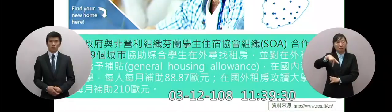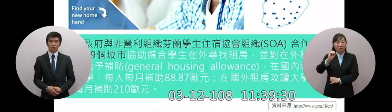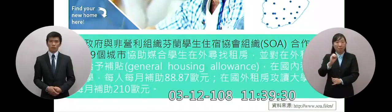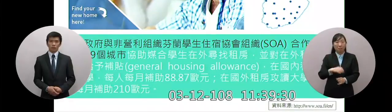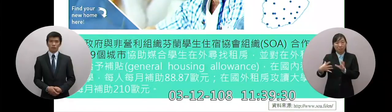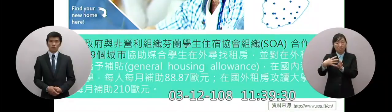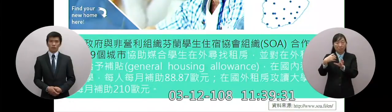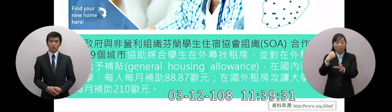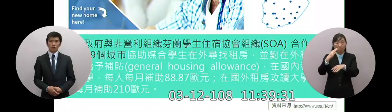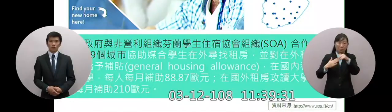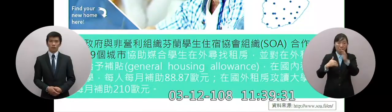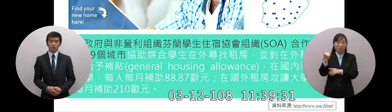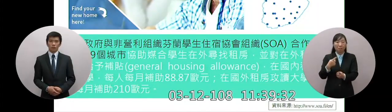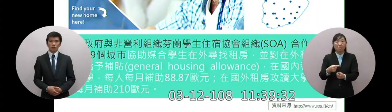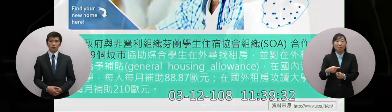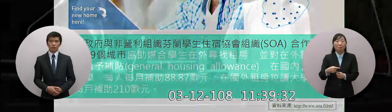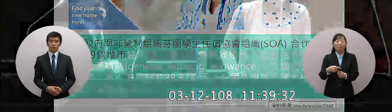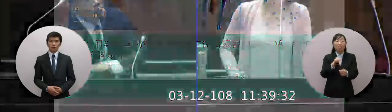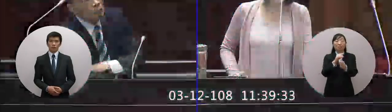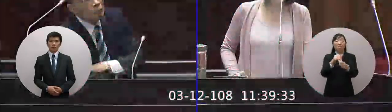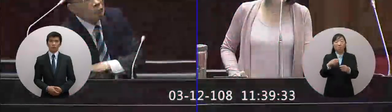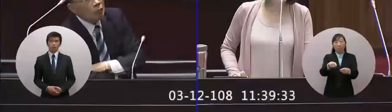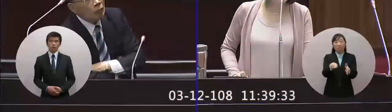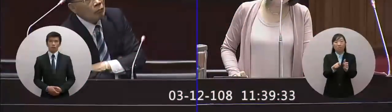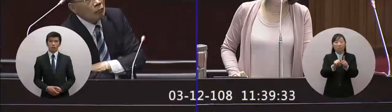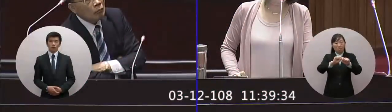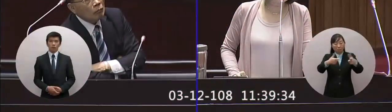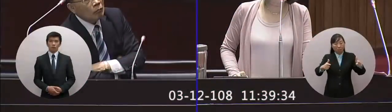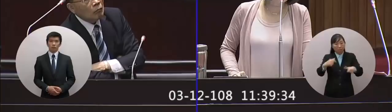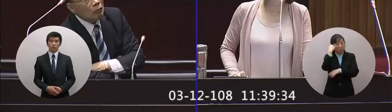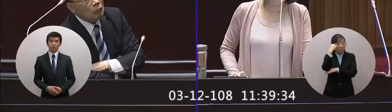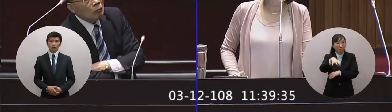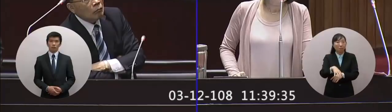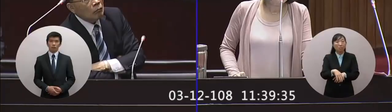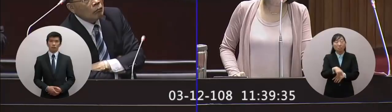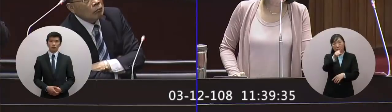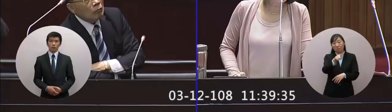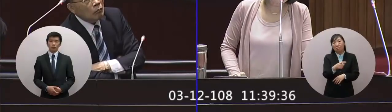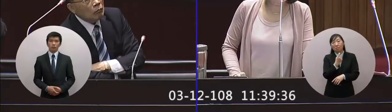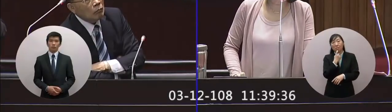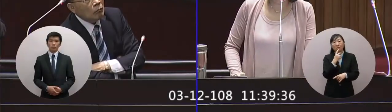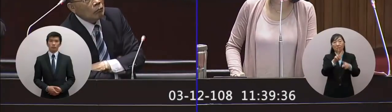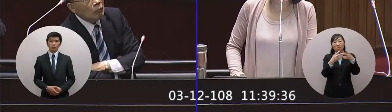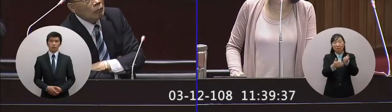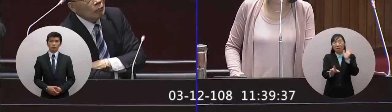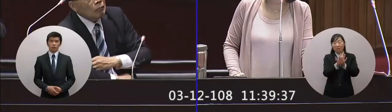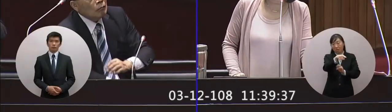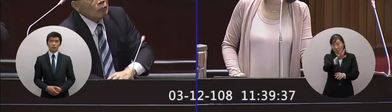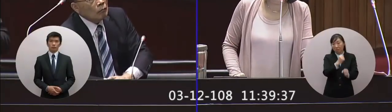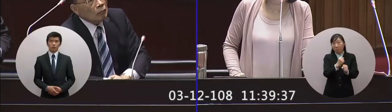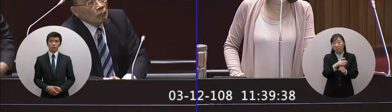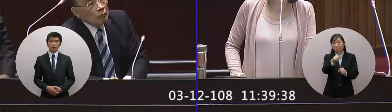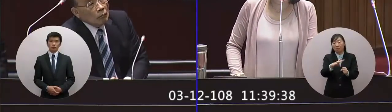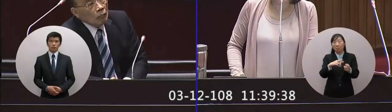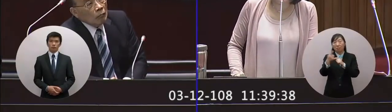合作，推动宿舍的多元化。在芬兰是这样做的，他们跟芬兰学生住宿协